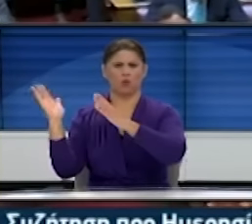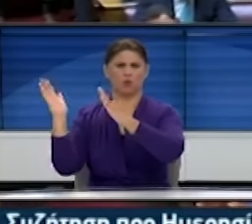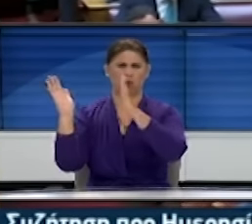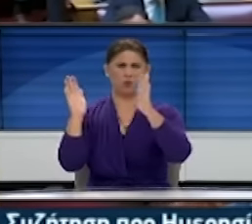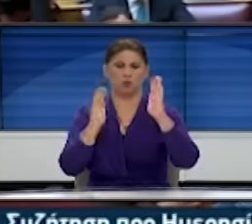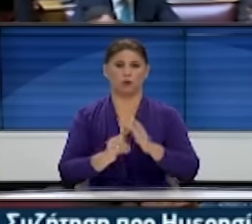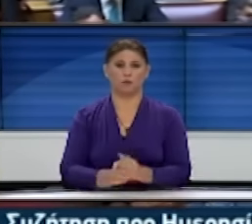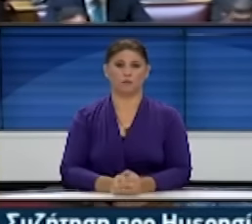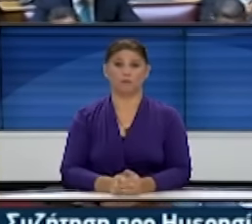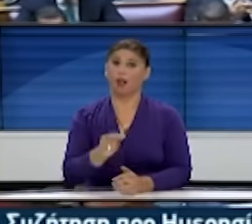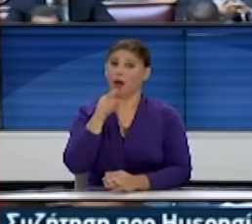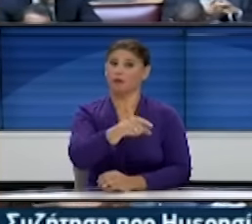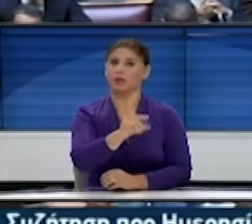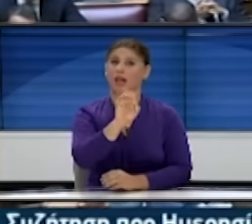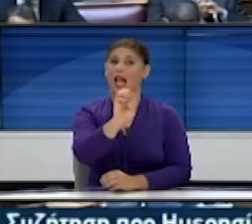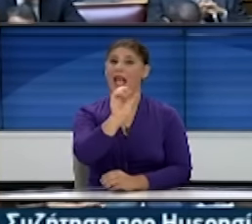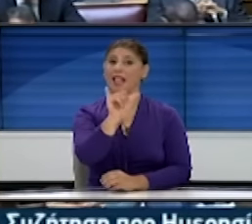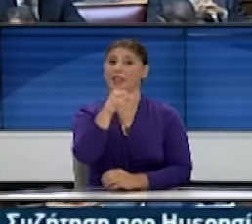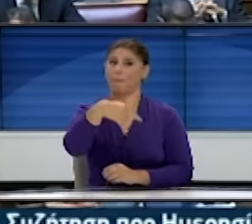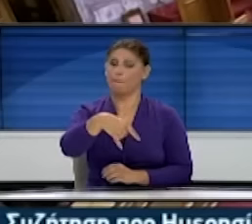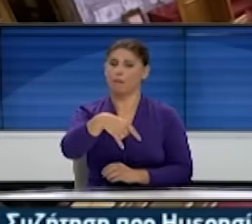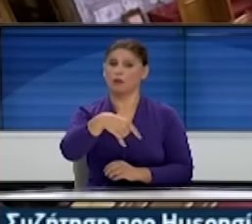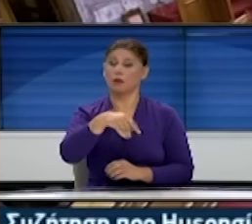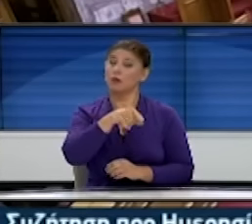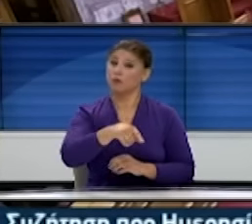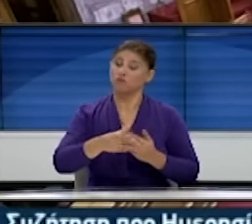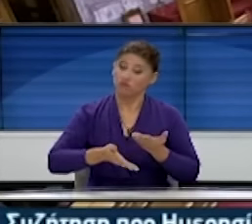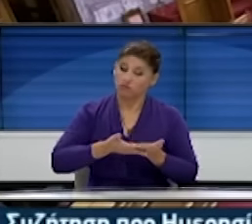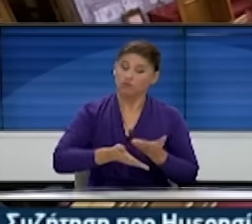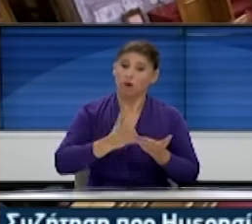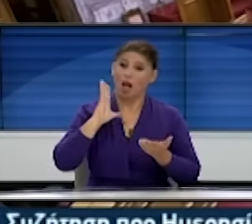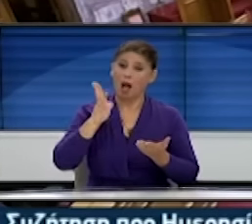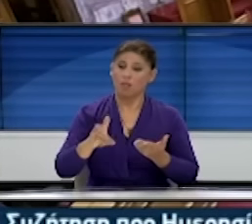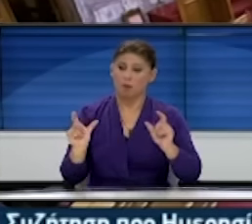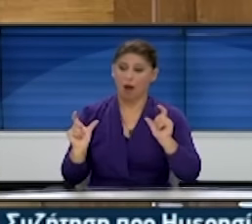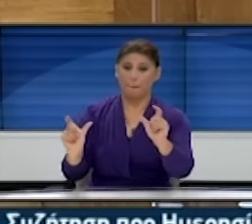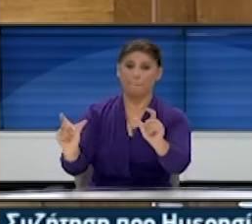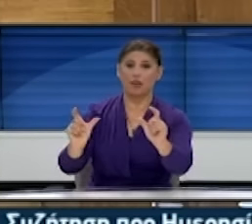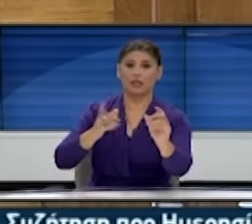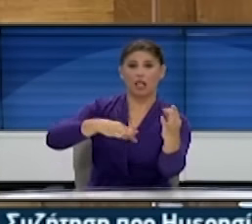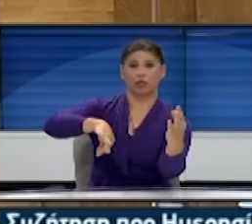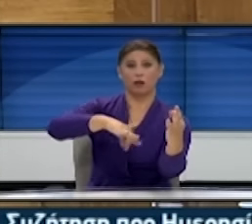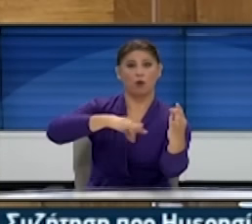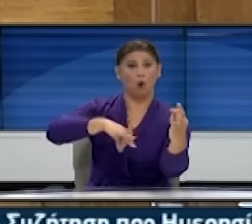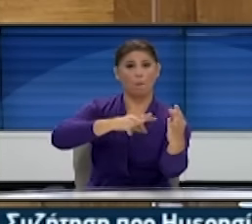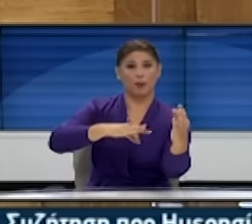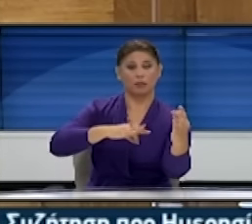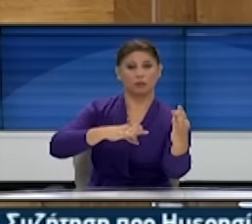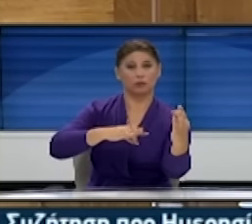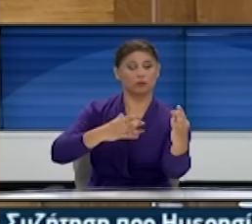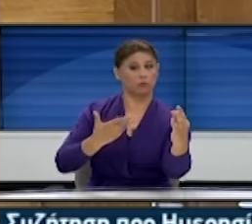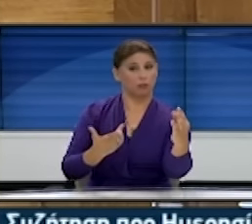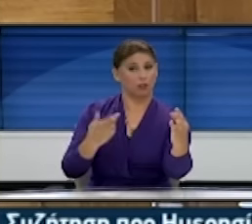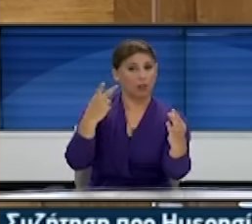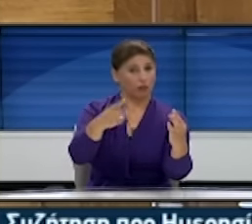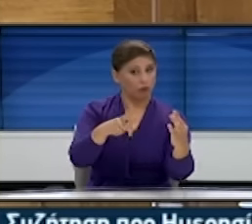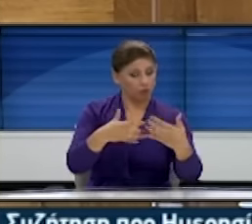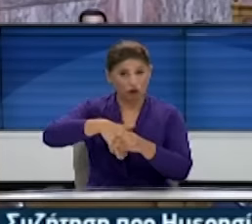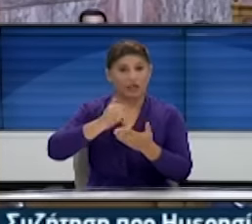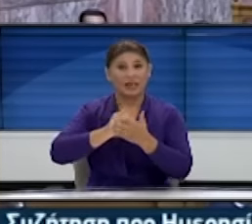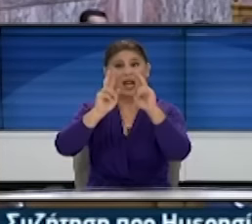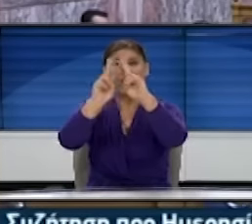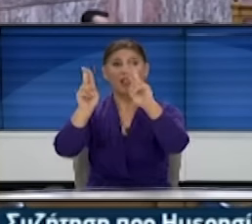πάει να ψωνίσει οτιδήποτε, τα βασικά. Και βλέπετε πώς διατηρείται ο πληθωρισμός. Λέτε για τα Τέμπη. Εγώ θα σας θυμίσω ότι